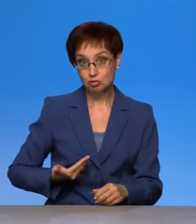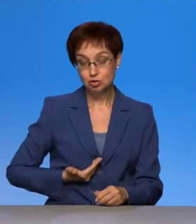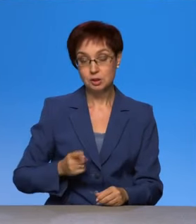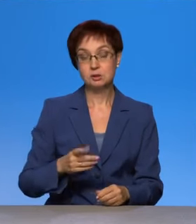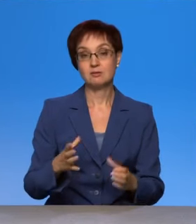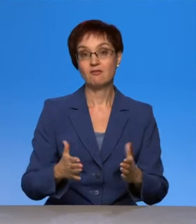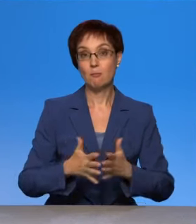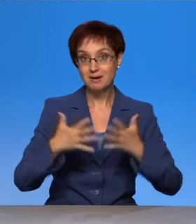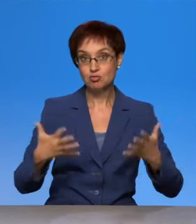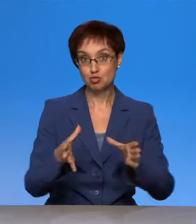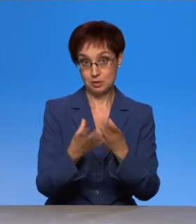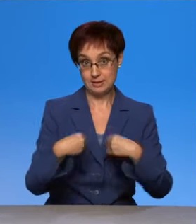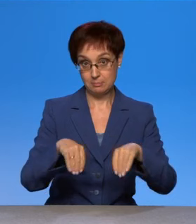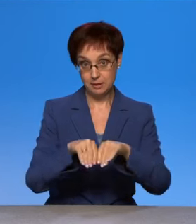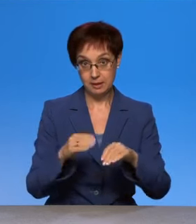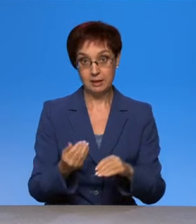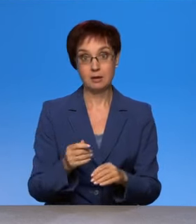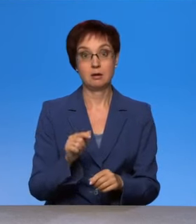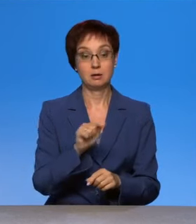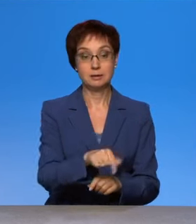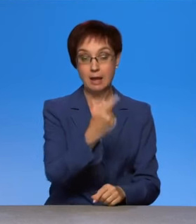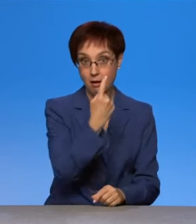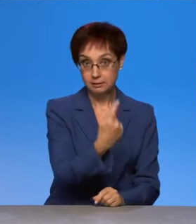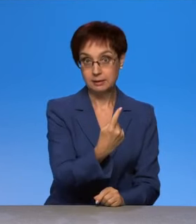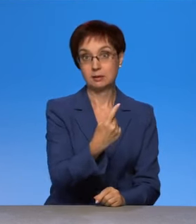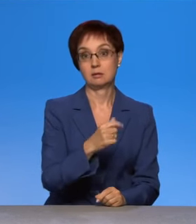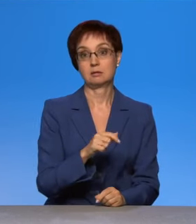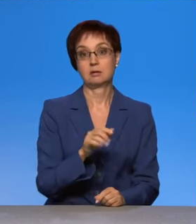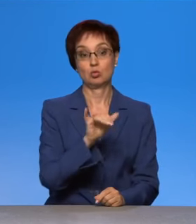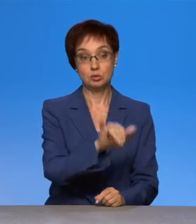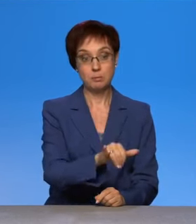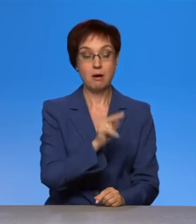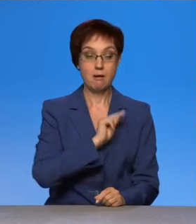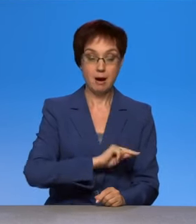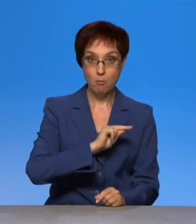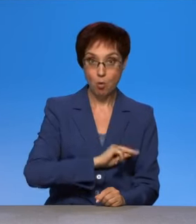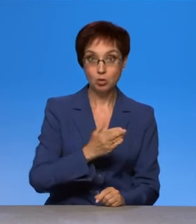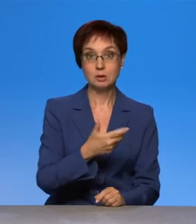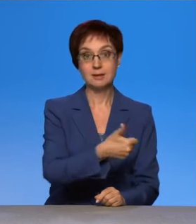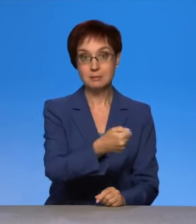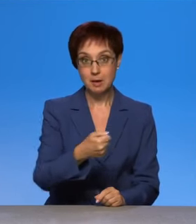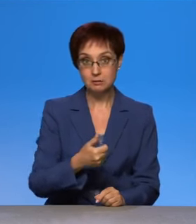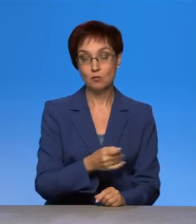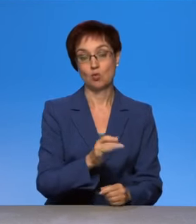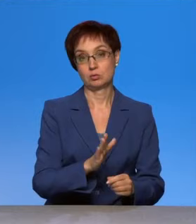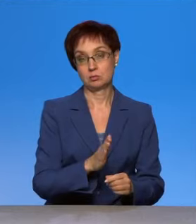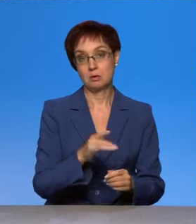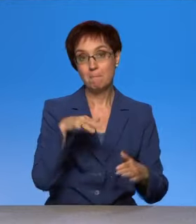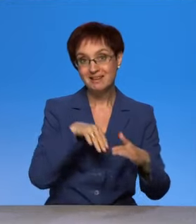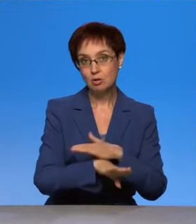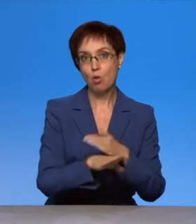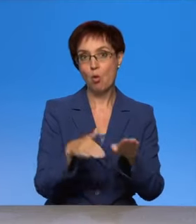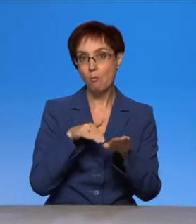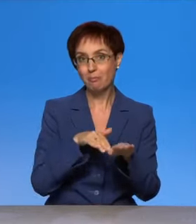работа и смартфон. Да. И метро, или пробка. Ну как тут с ума -то не сойти? Да, вы абсолютно правы. Это то, что